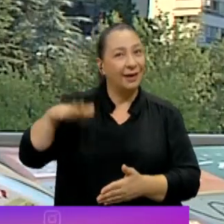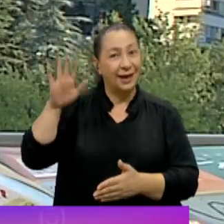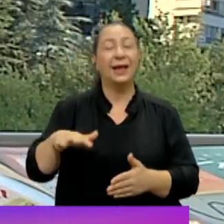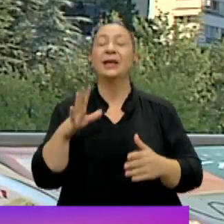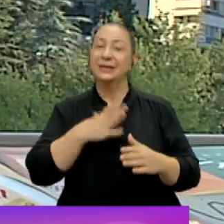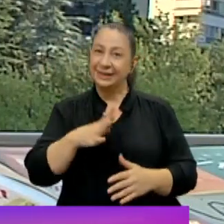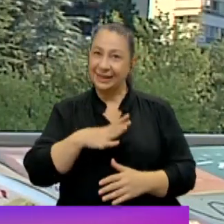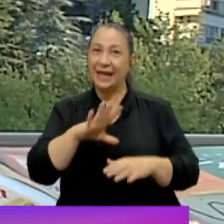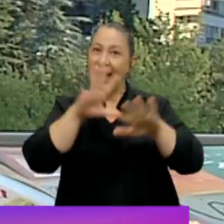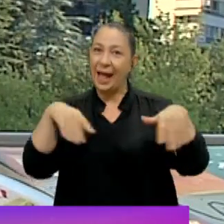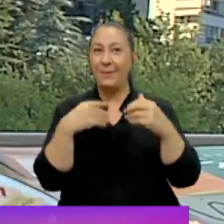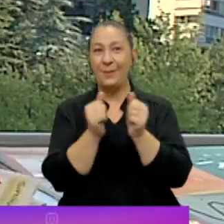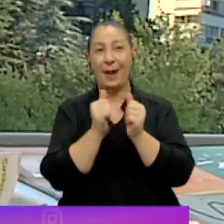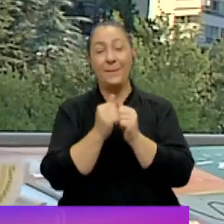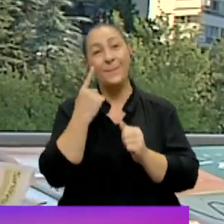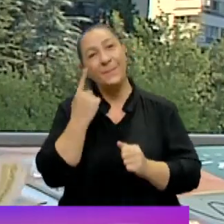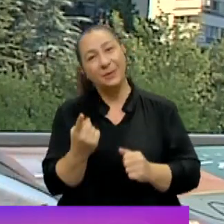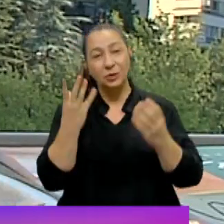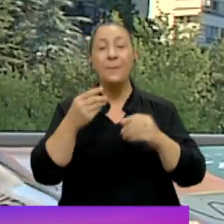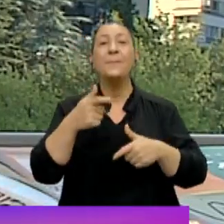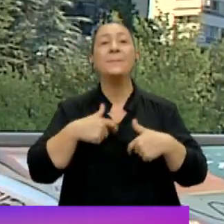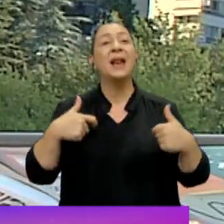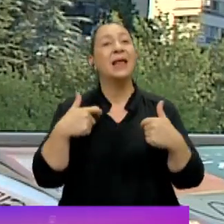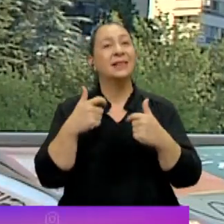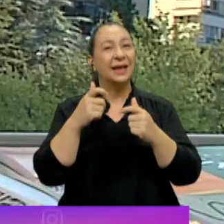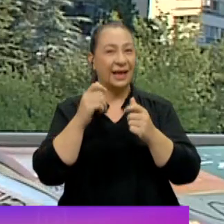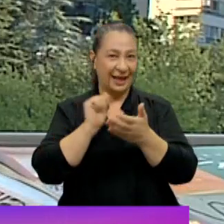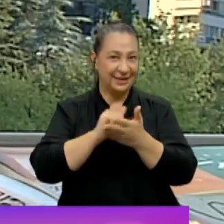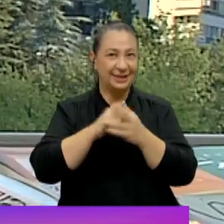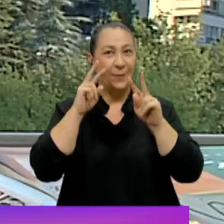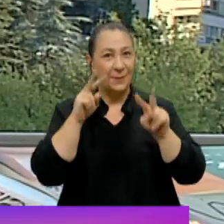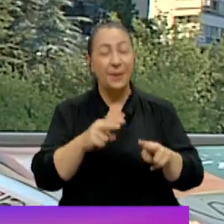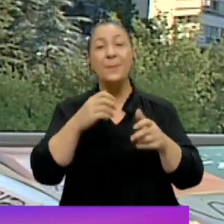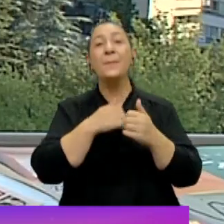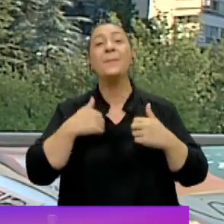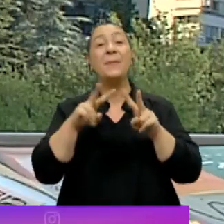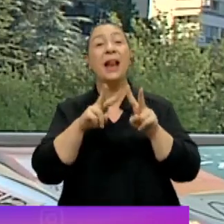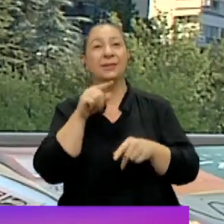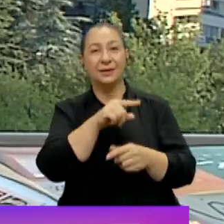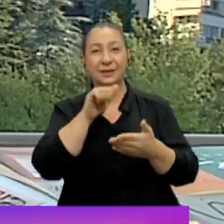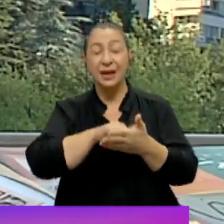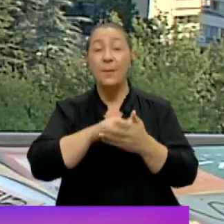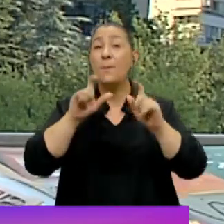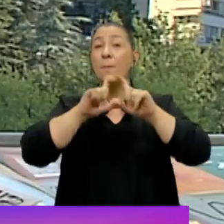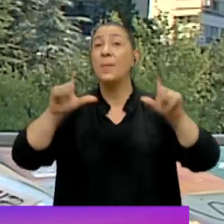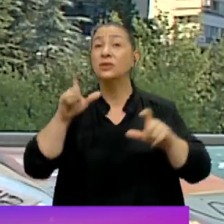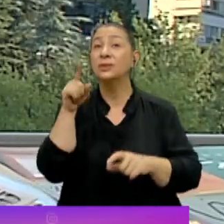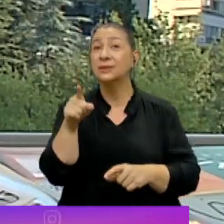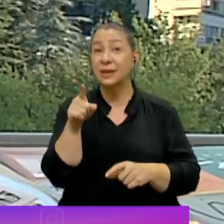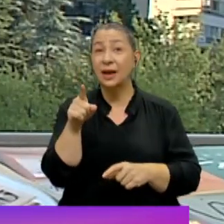de isterseniz hep birlikte bir bakmış olalım. Milliyet gazetesiyle başlayacağız ve Milliyet gazetesinin manşetinde